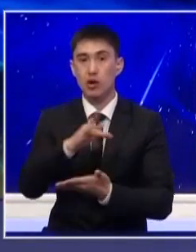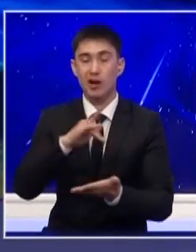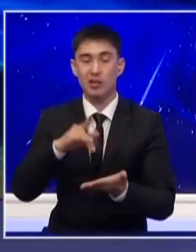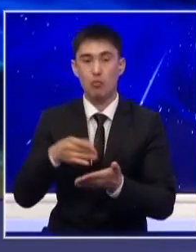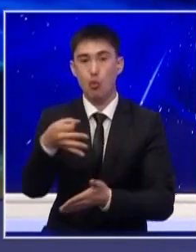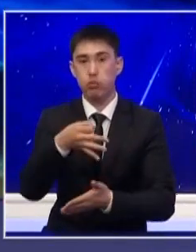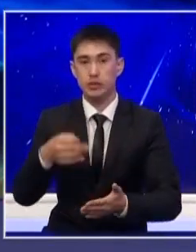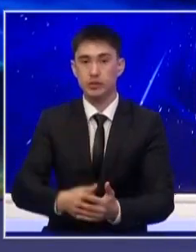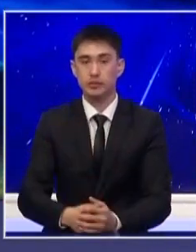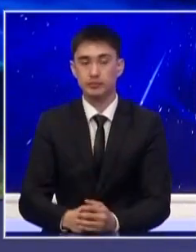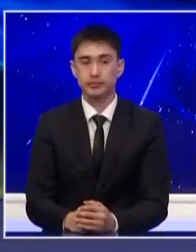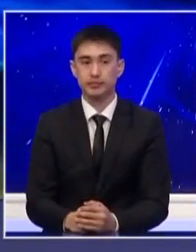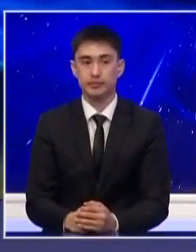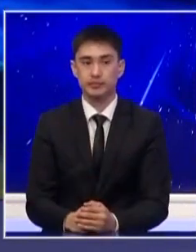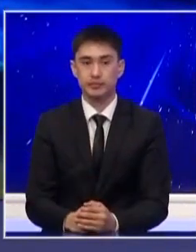городами области.